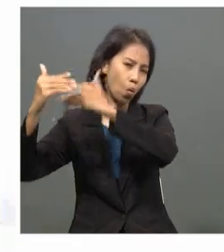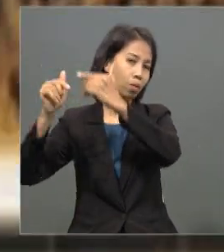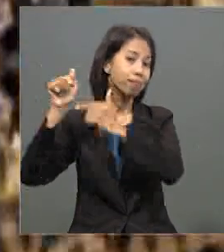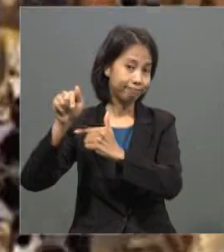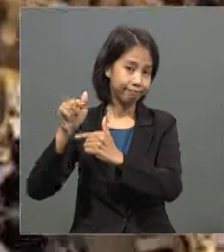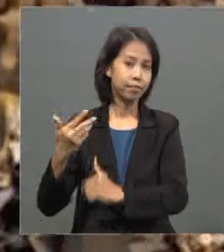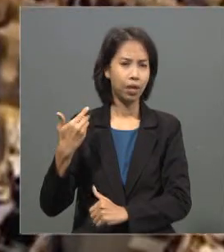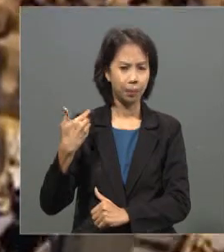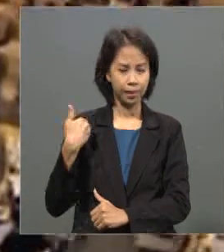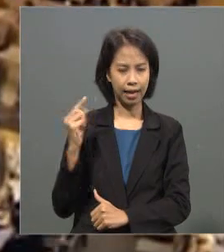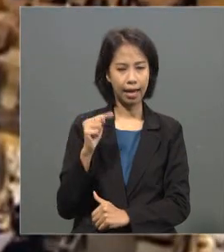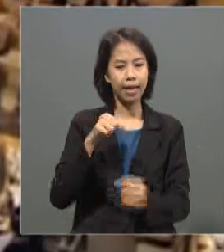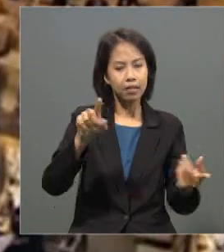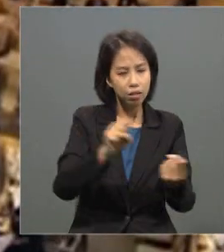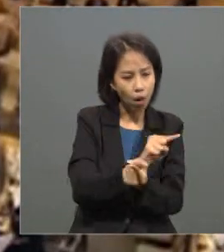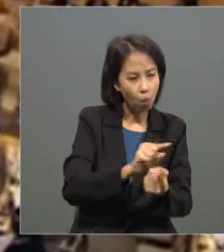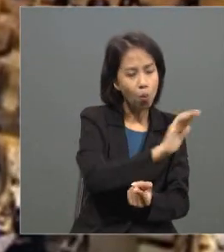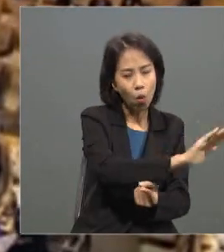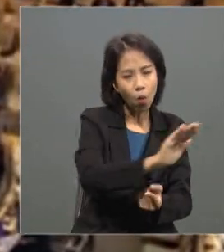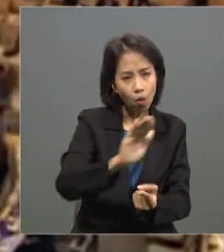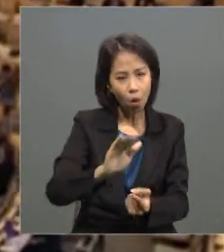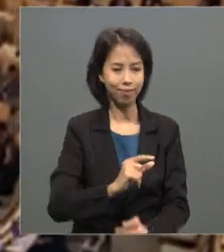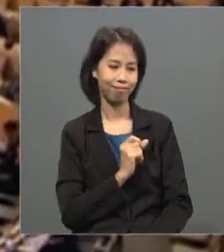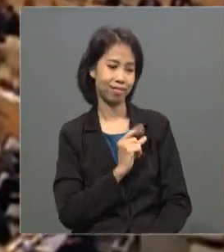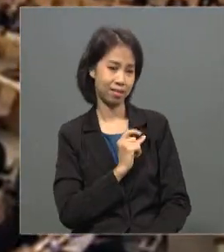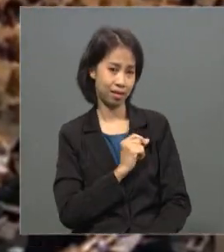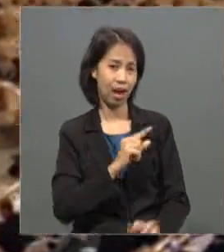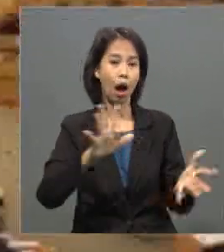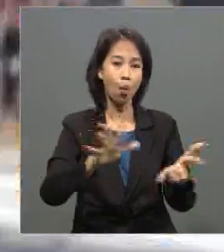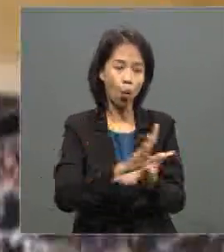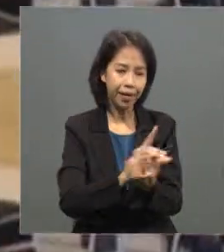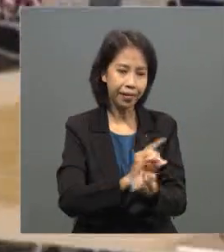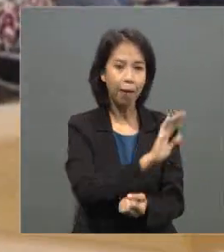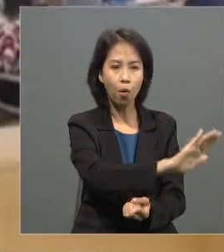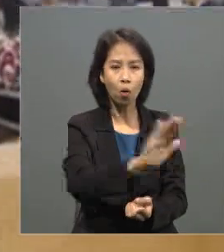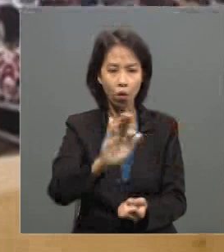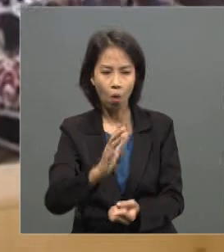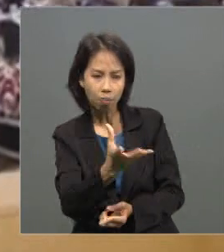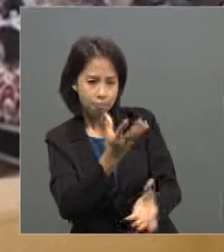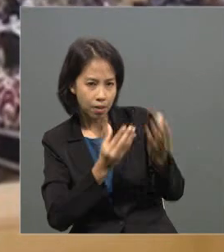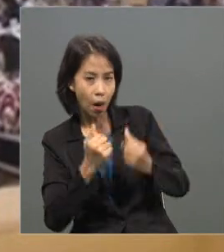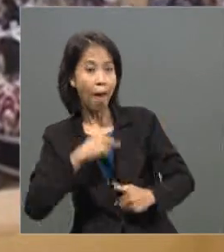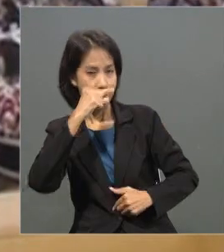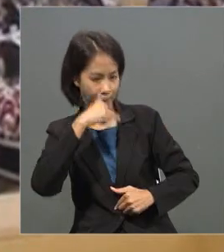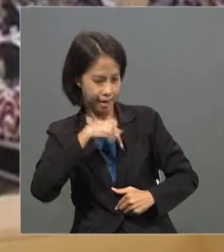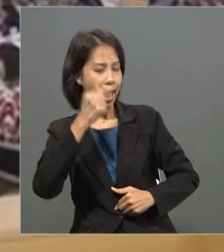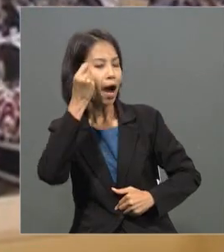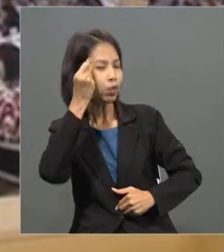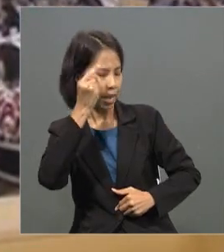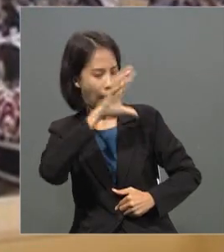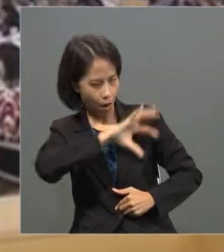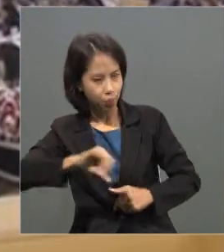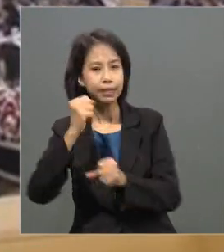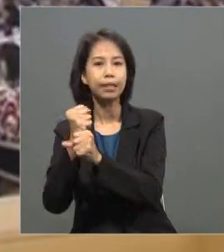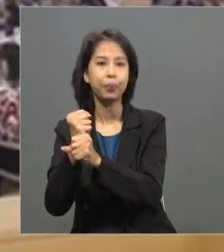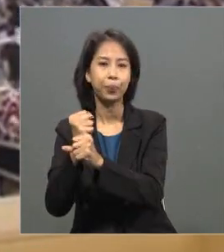จะยังเข้าใจในบริบททางสังคมรวมไปถึงศาสนาและวัวัฒนธรรมของประเทศกำลังพัฒนาและไทยจะนำแนวปฏิบัติที่ดีเช่น